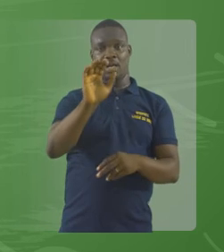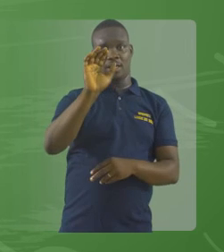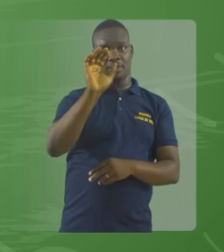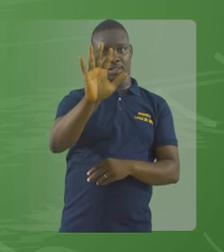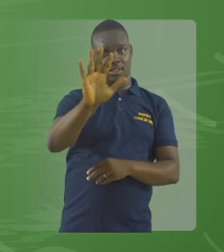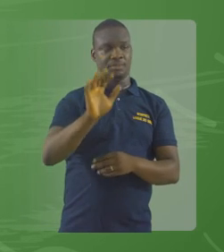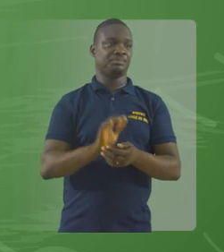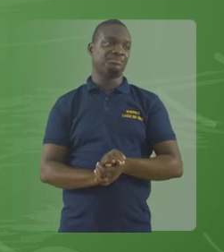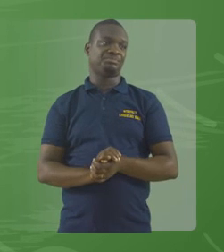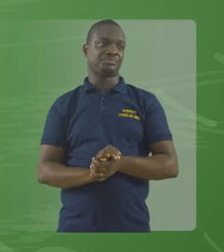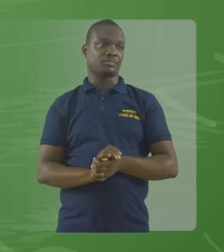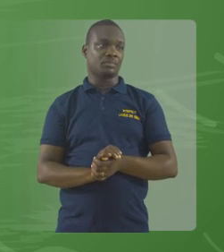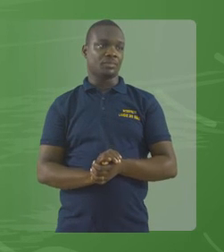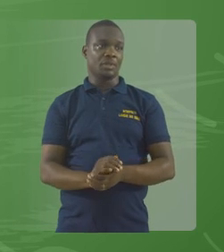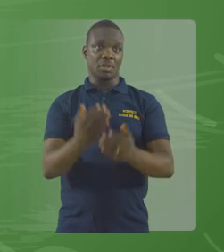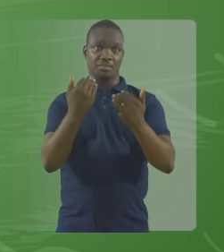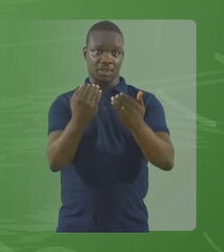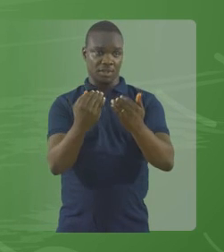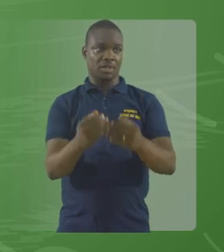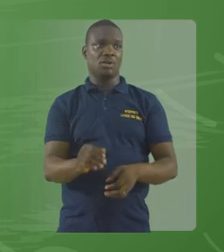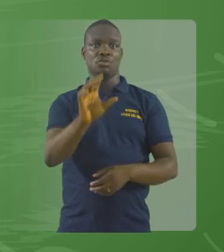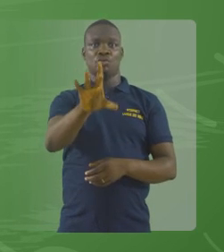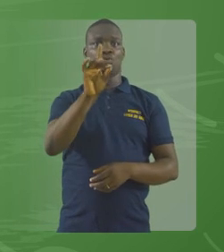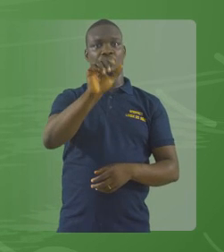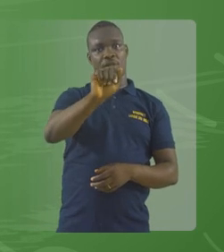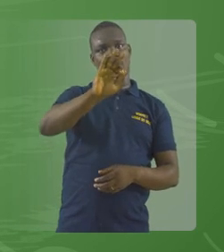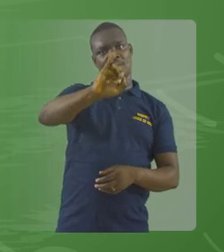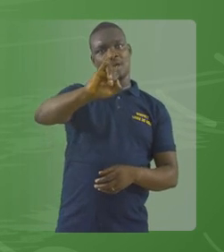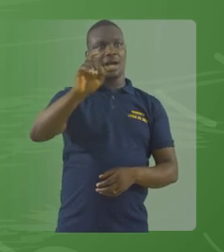On va donc déterminer la fixe de son centre.